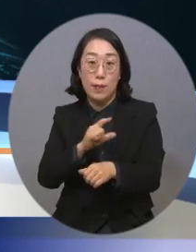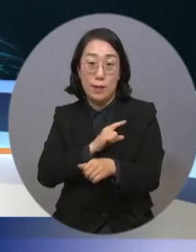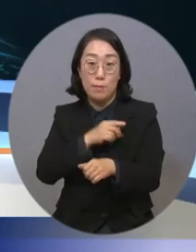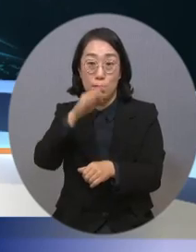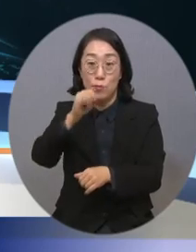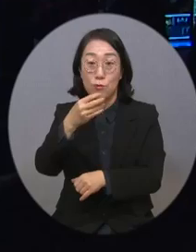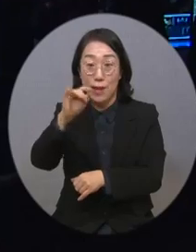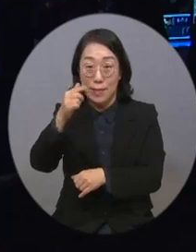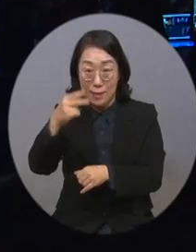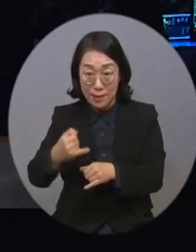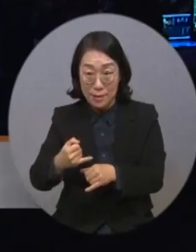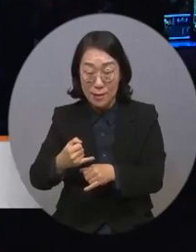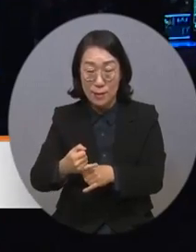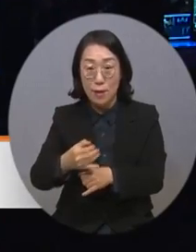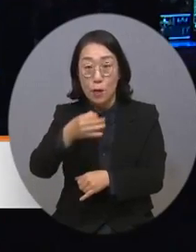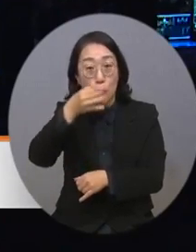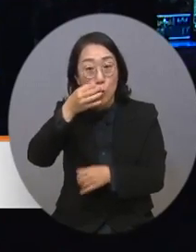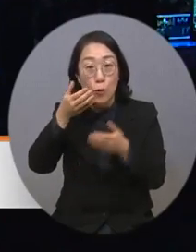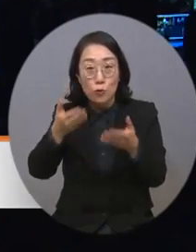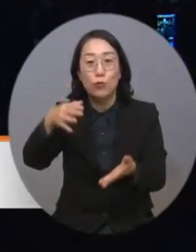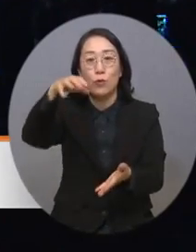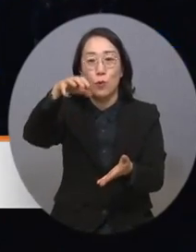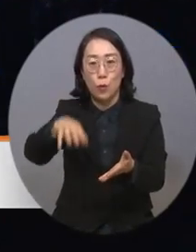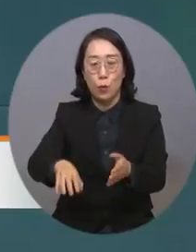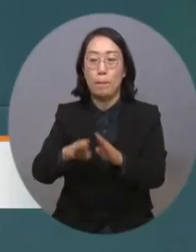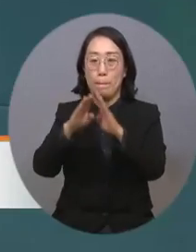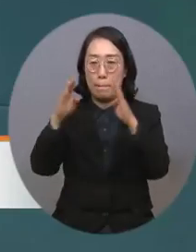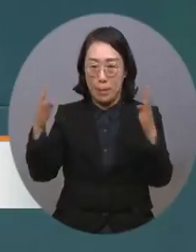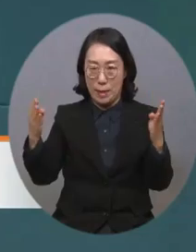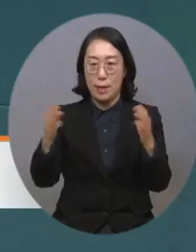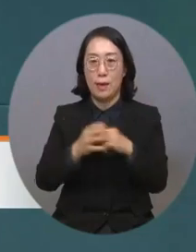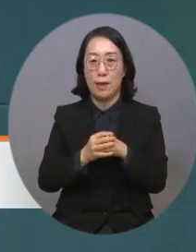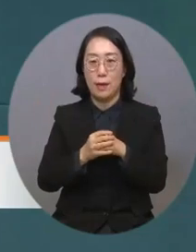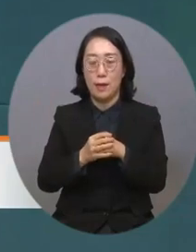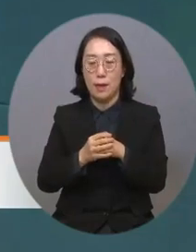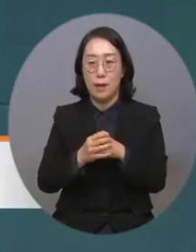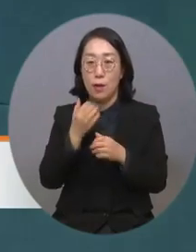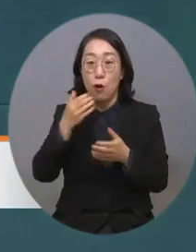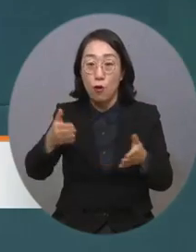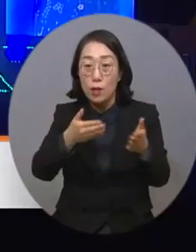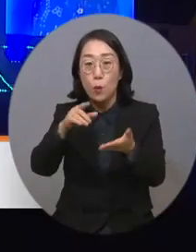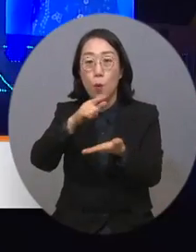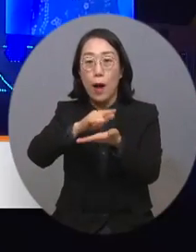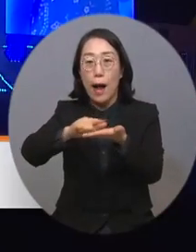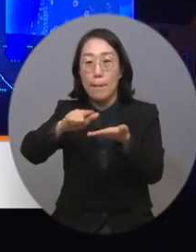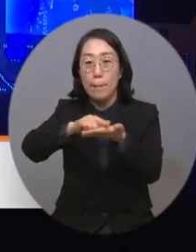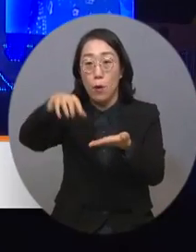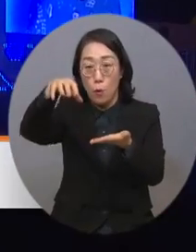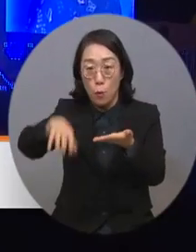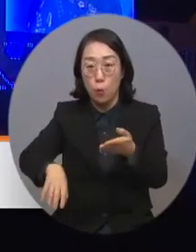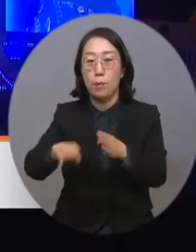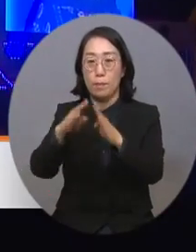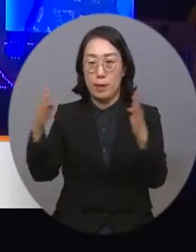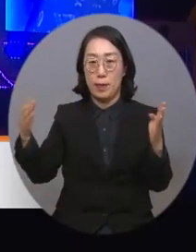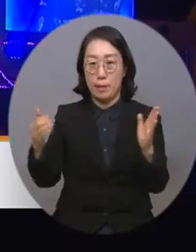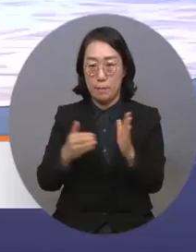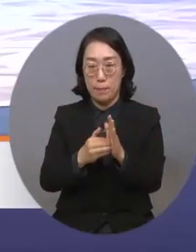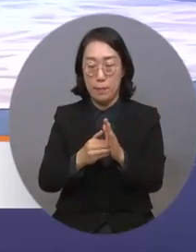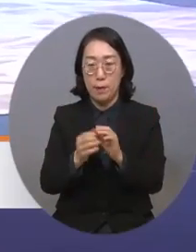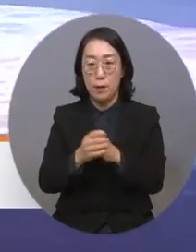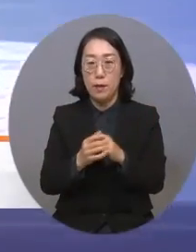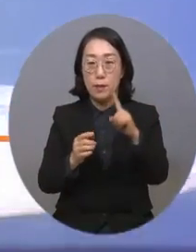열렸습니다. 제9회 럭셔리 브랜드 모델 어워즈가 경기도 가평에서 진행됐습니다.